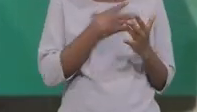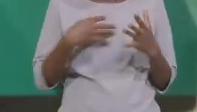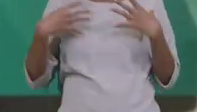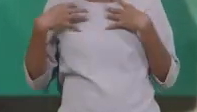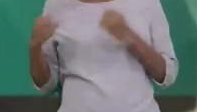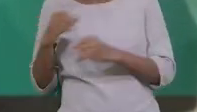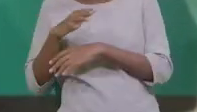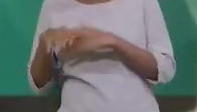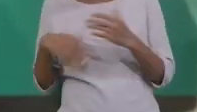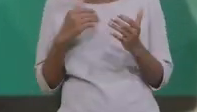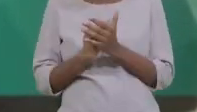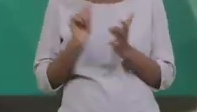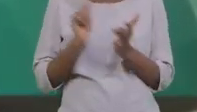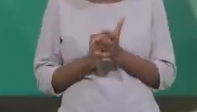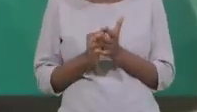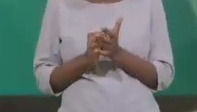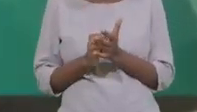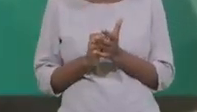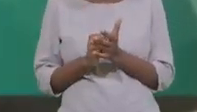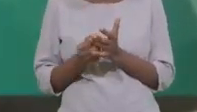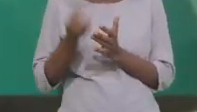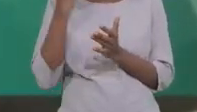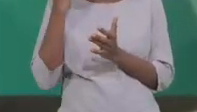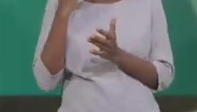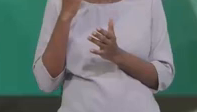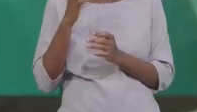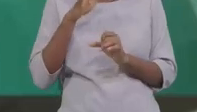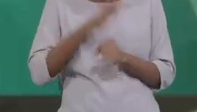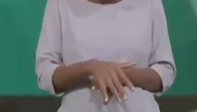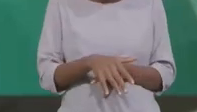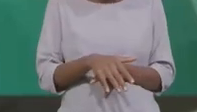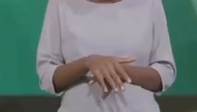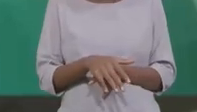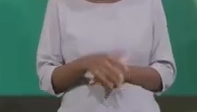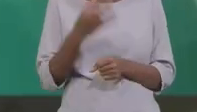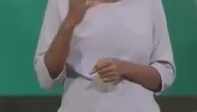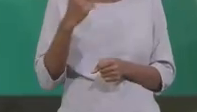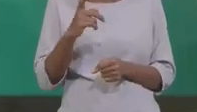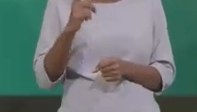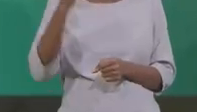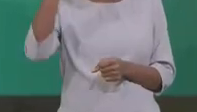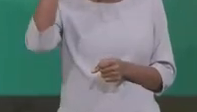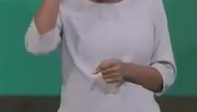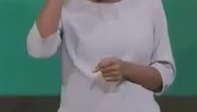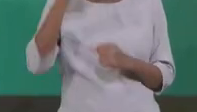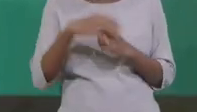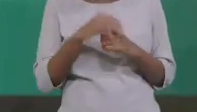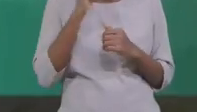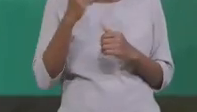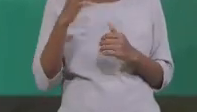lieu, faisant du bien et guérissant tous ceux qui étaient sous l'empire du diable.